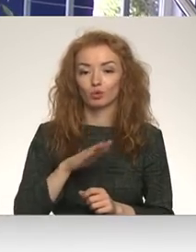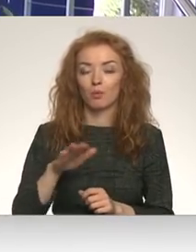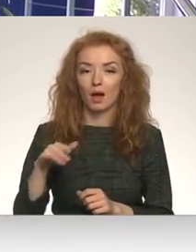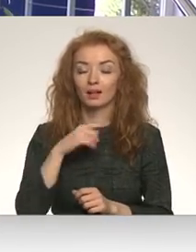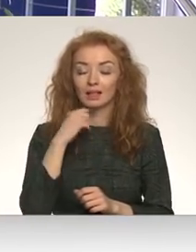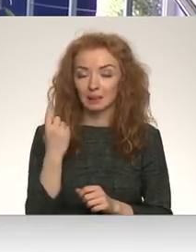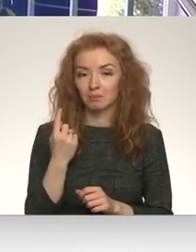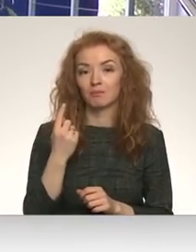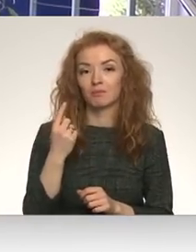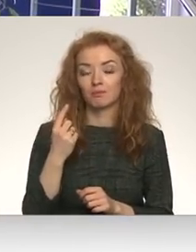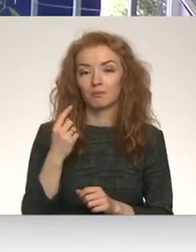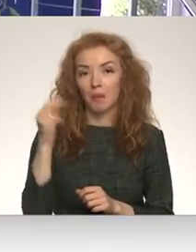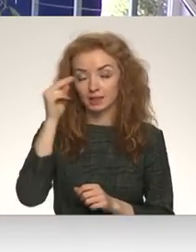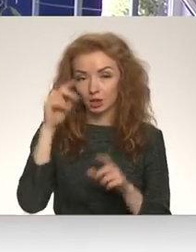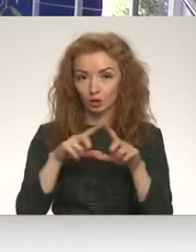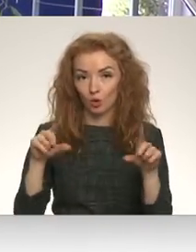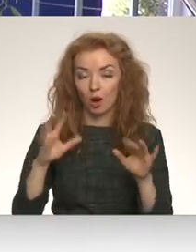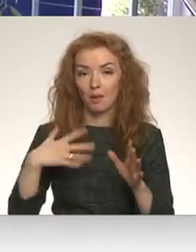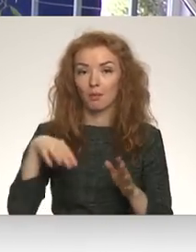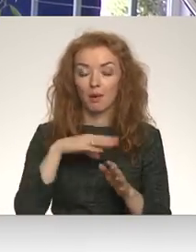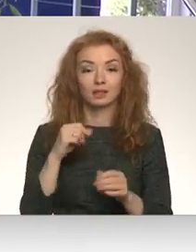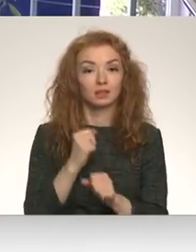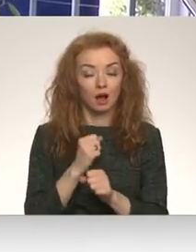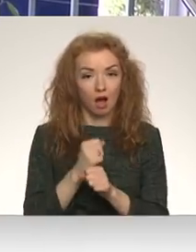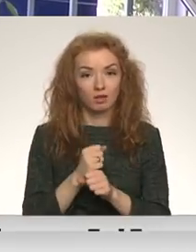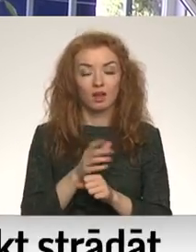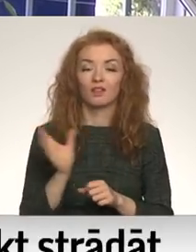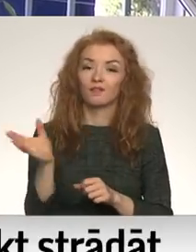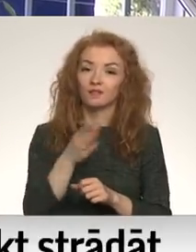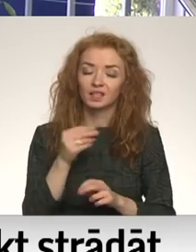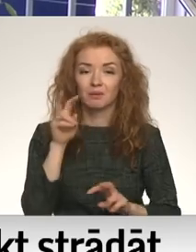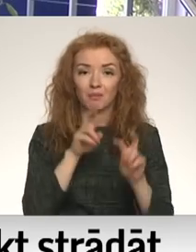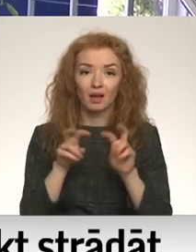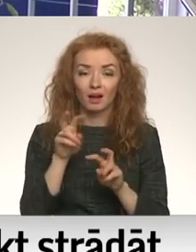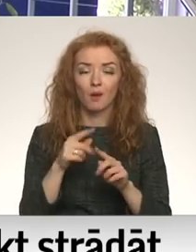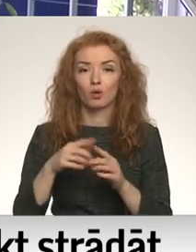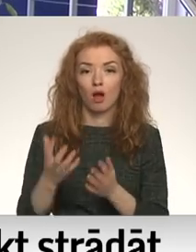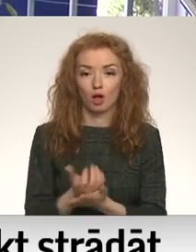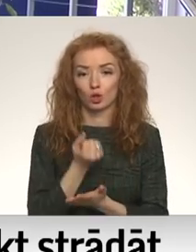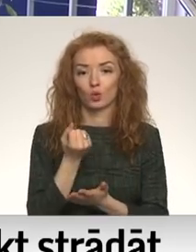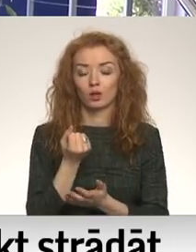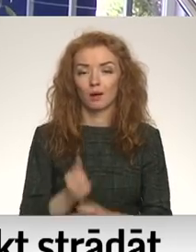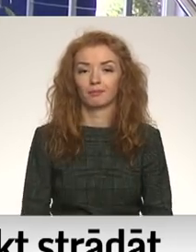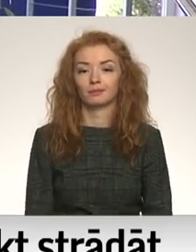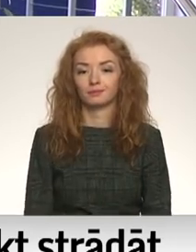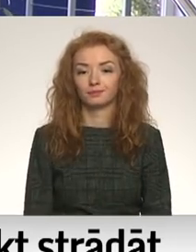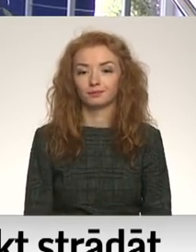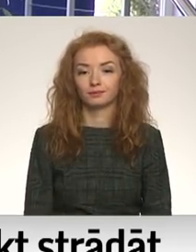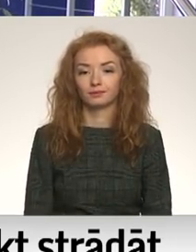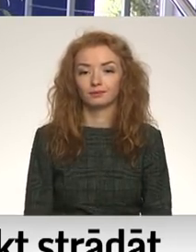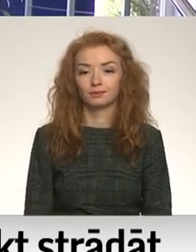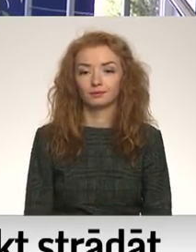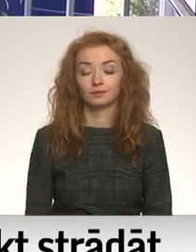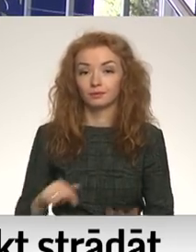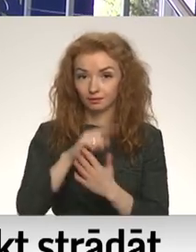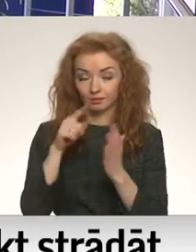Mūsu bērni grib iet skolā, bet mēs strādāt. Visi kaut ko sev meklējam un arī atrodam. Kāds jau ir atradis